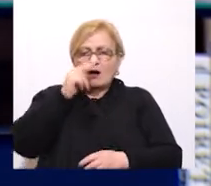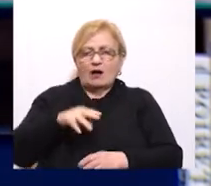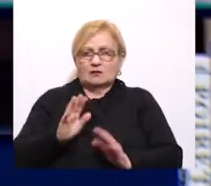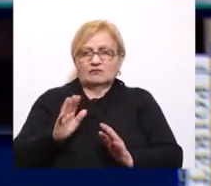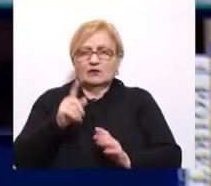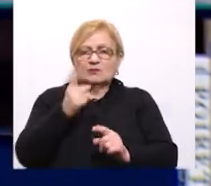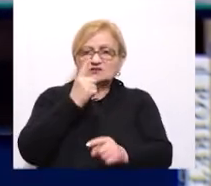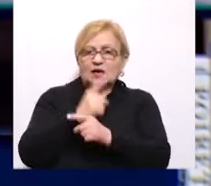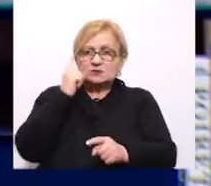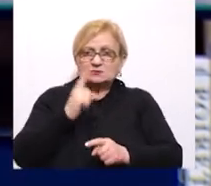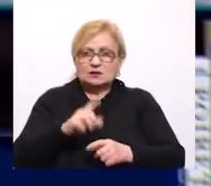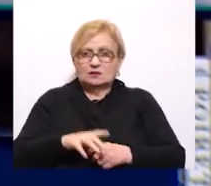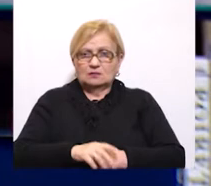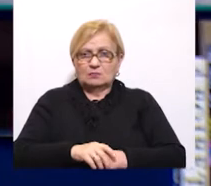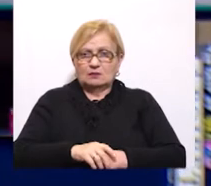ბავშვებო, ეგრძალება კიდეც.